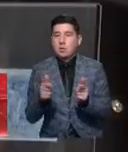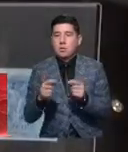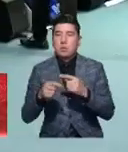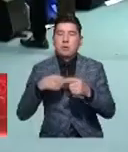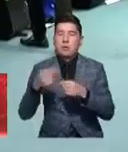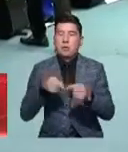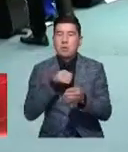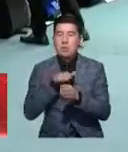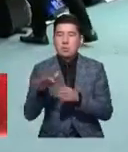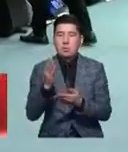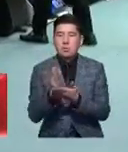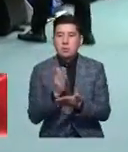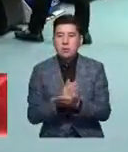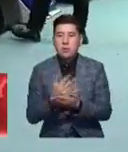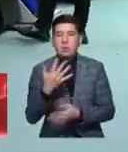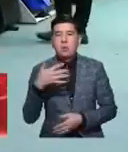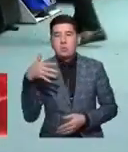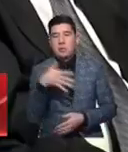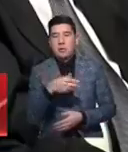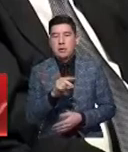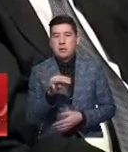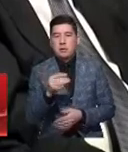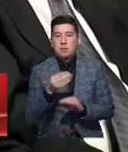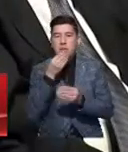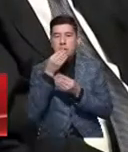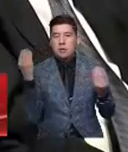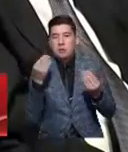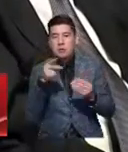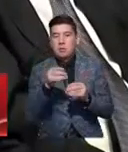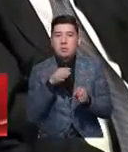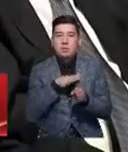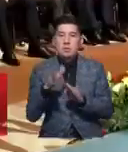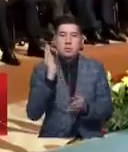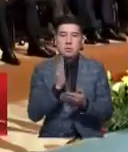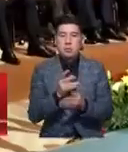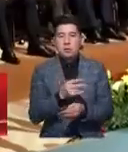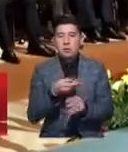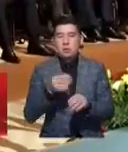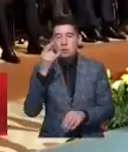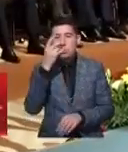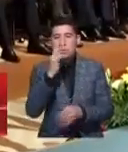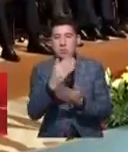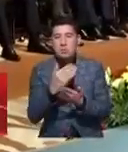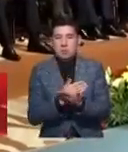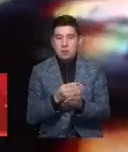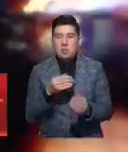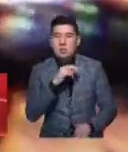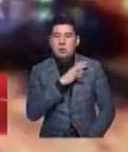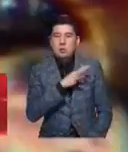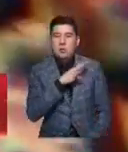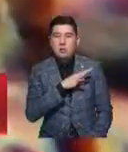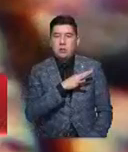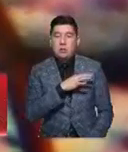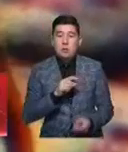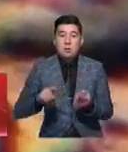енеді. 5000 теңгелік жаңа номинал осы жылдың соңына дейін қолданысқа шығады. Халықаралық тәжірибе қолданылған. Жалған ақша